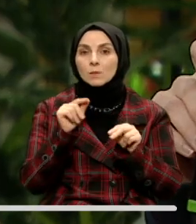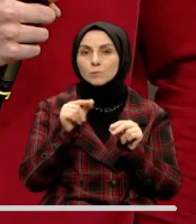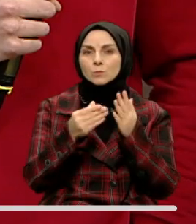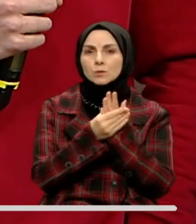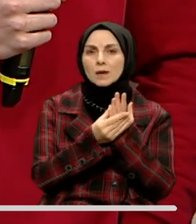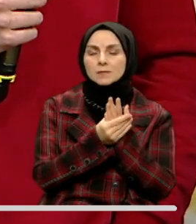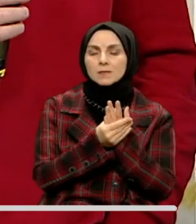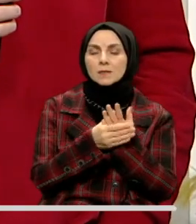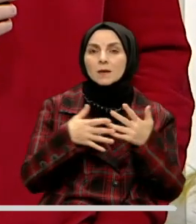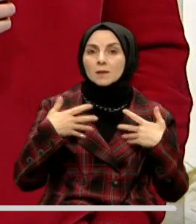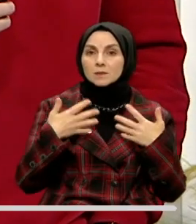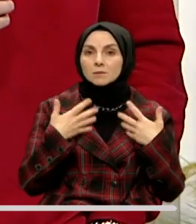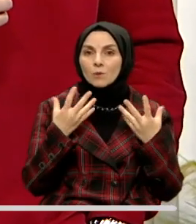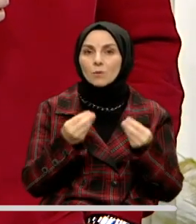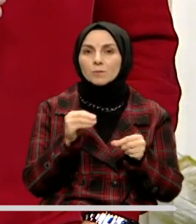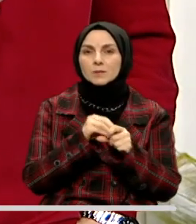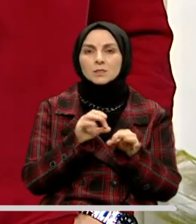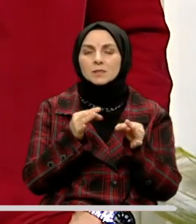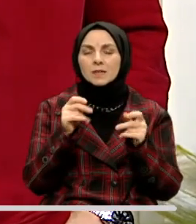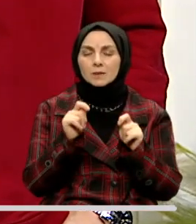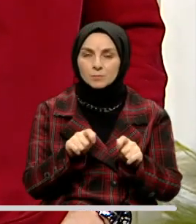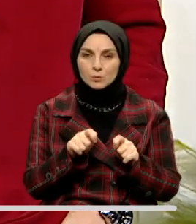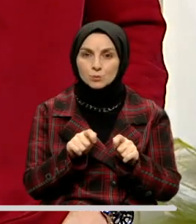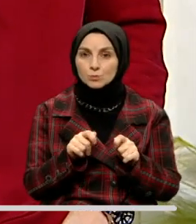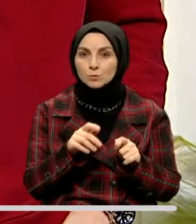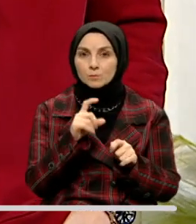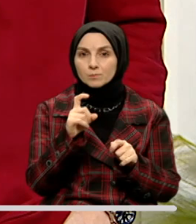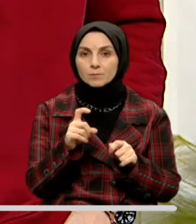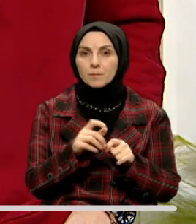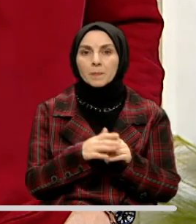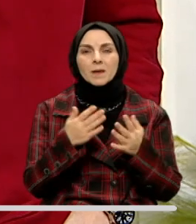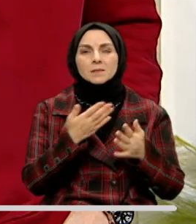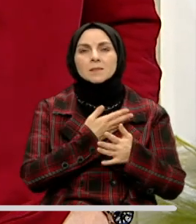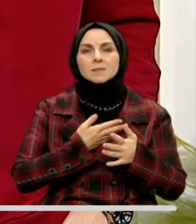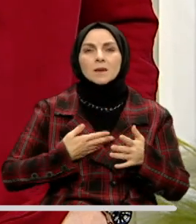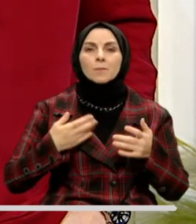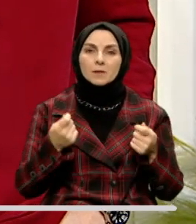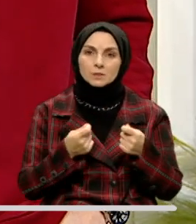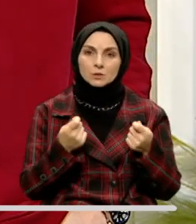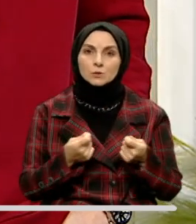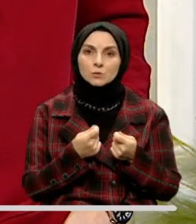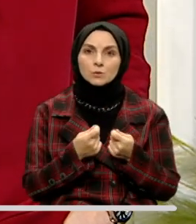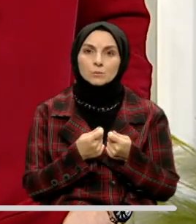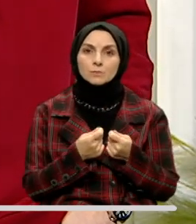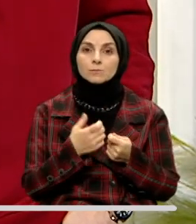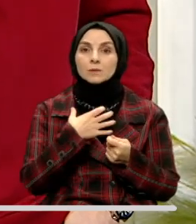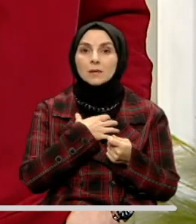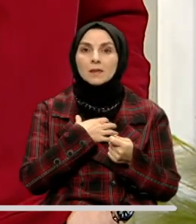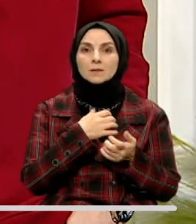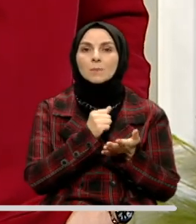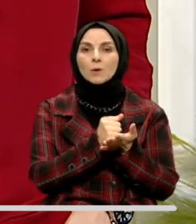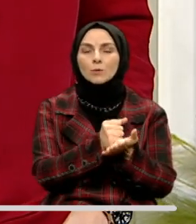yapıyorsun? Ne yapıyorum? Yani daha aslında sevmeye çalışıyorum. İşte kendime